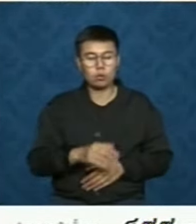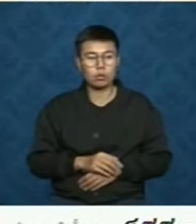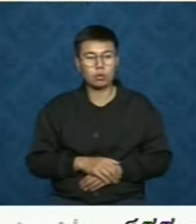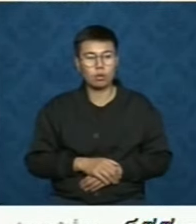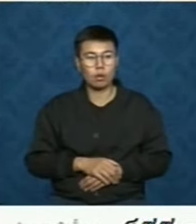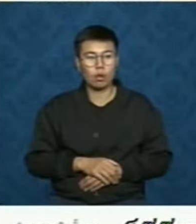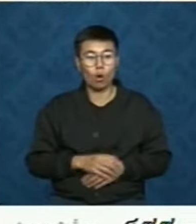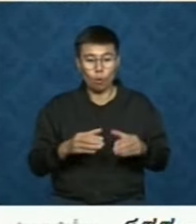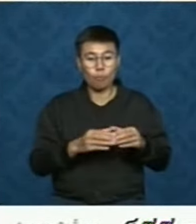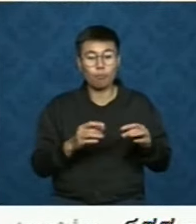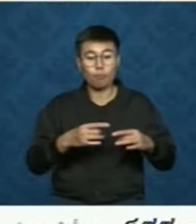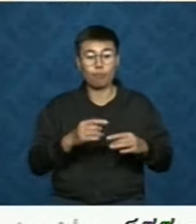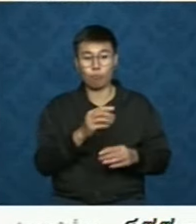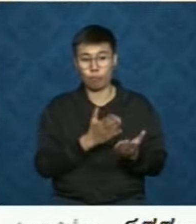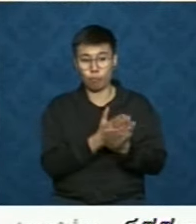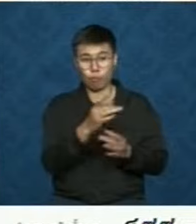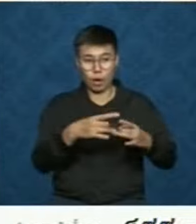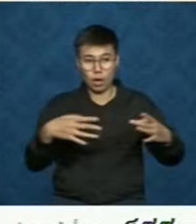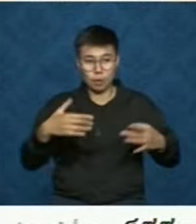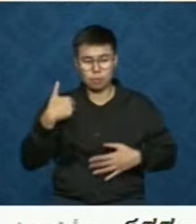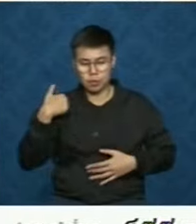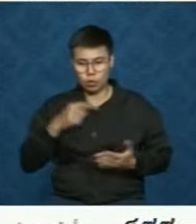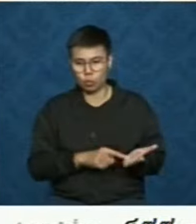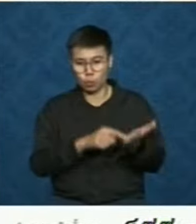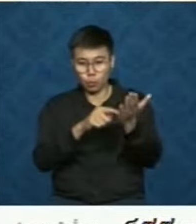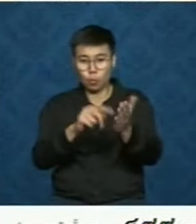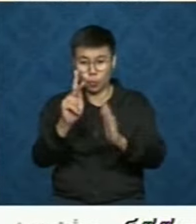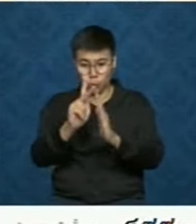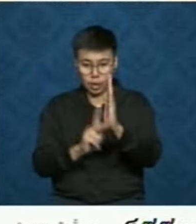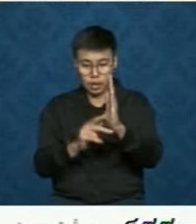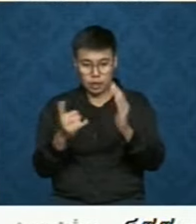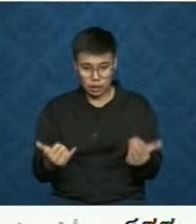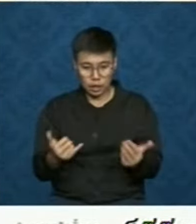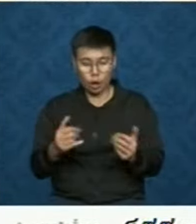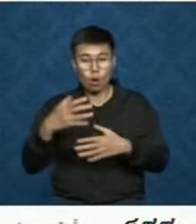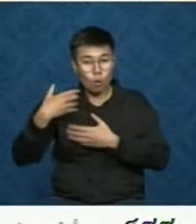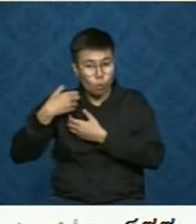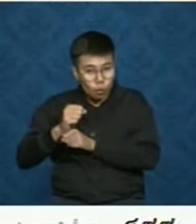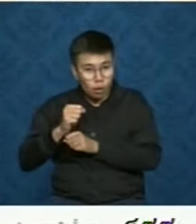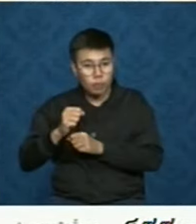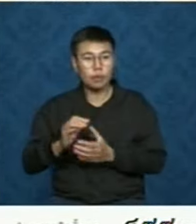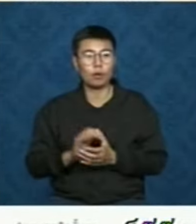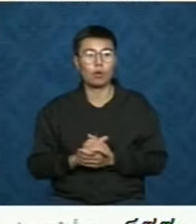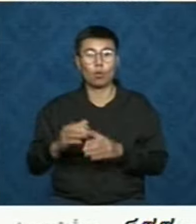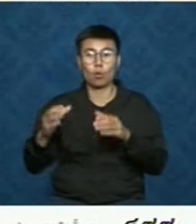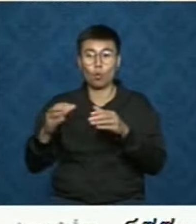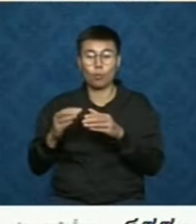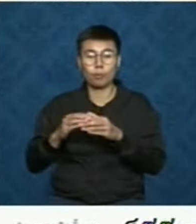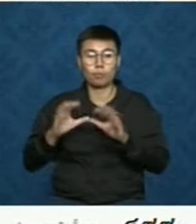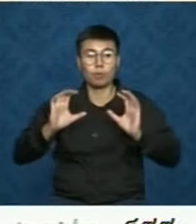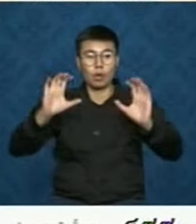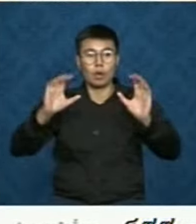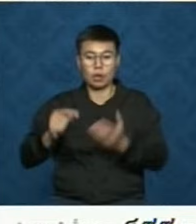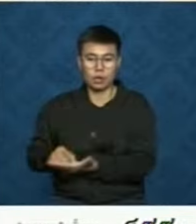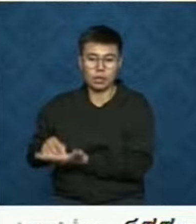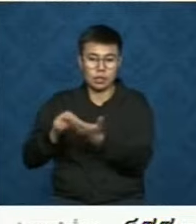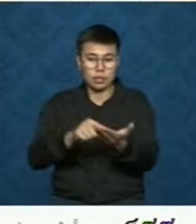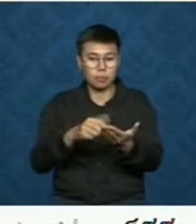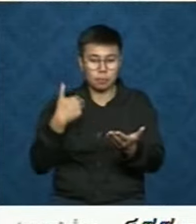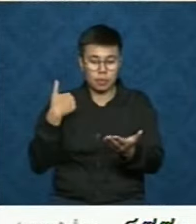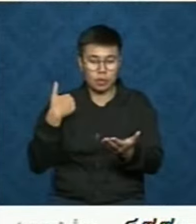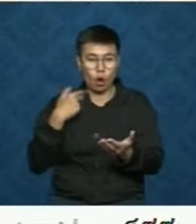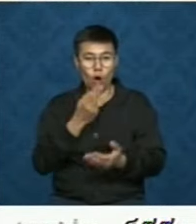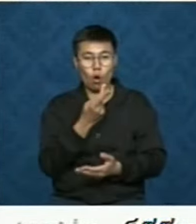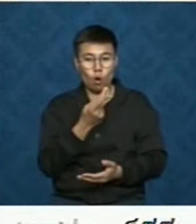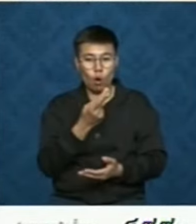พรรคฝ่ายค้านก็พิจารณาก็มีการยื่นร่างกฎหมายนี้พรรคประชาธิปัตย์ในเวลานั้นเป็นพรรครัฐบาลก็ยื่นร่างกฎหมายนี้นะครับมีร่างของ